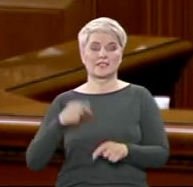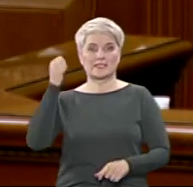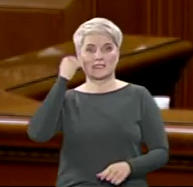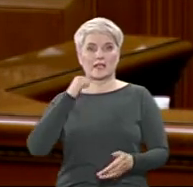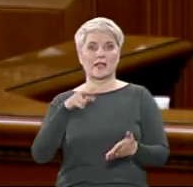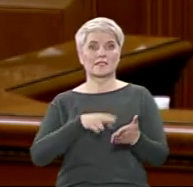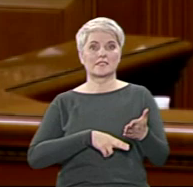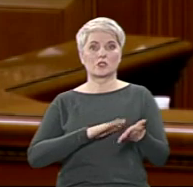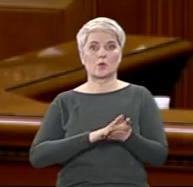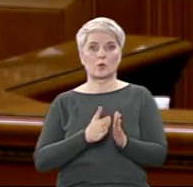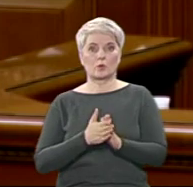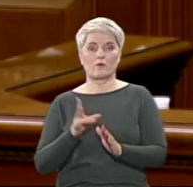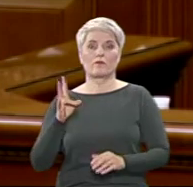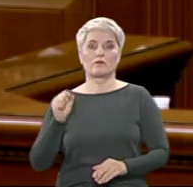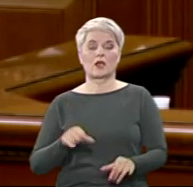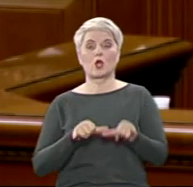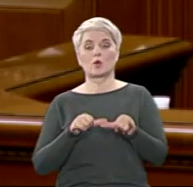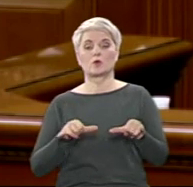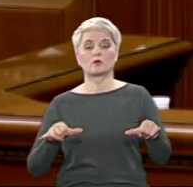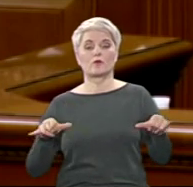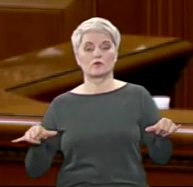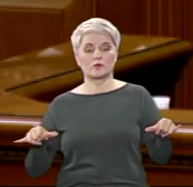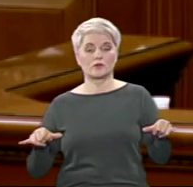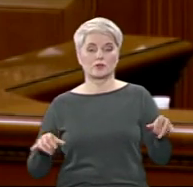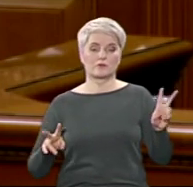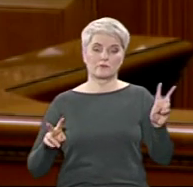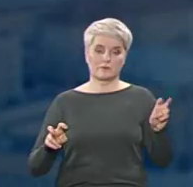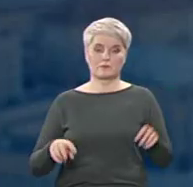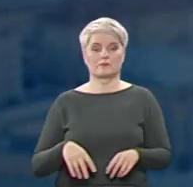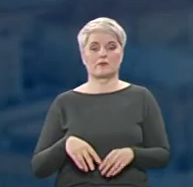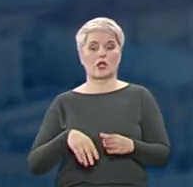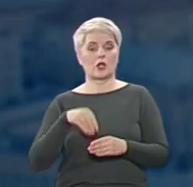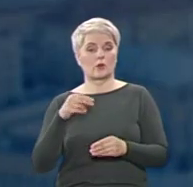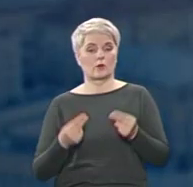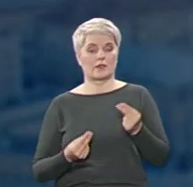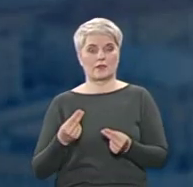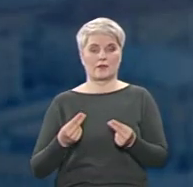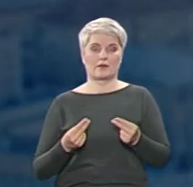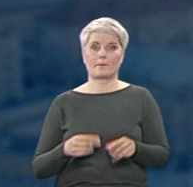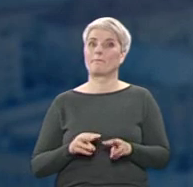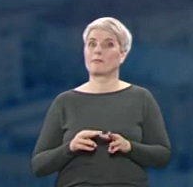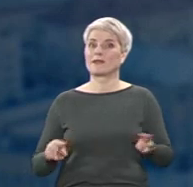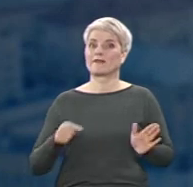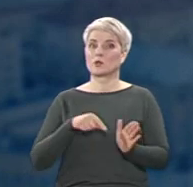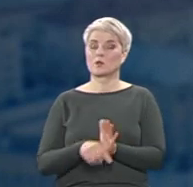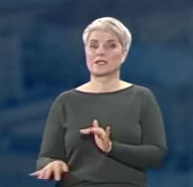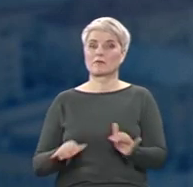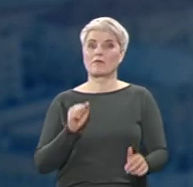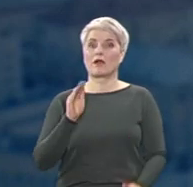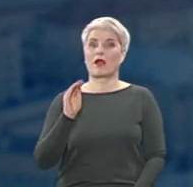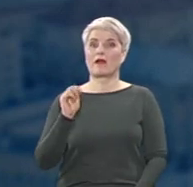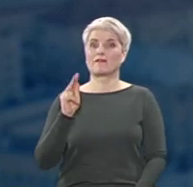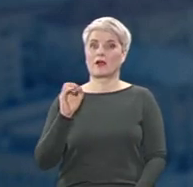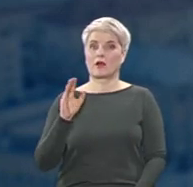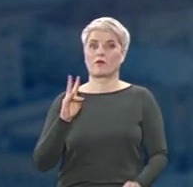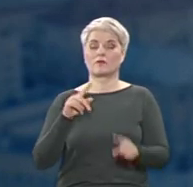ліцензійних умов на розповсюджувачів лотерей. Міністр внутрішніх справ Арсен Аваков на сторінці міністерства